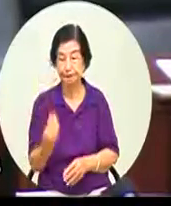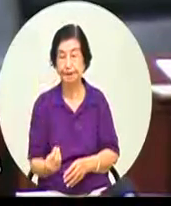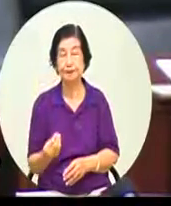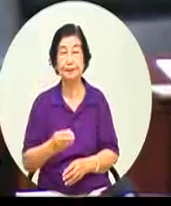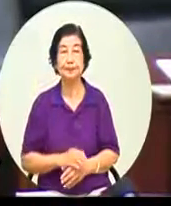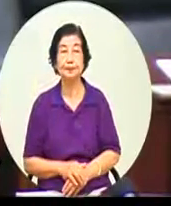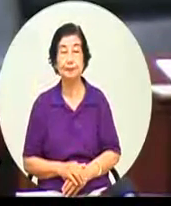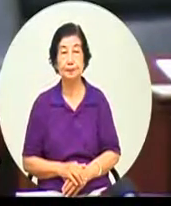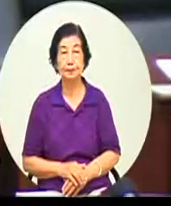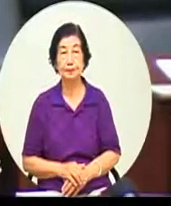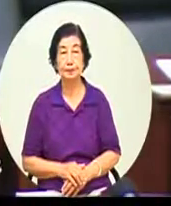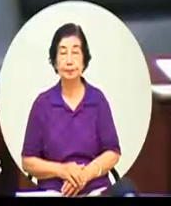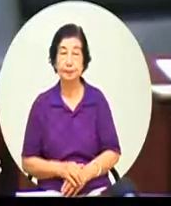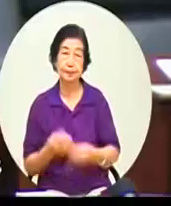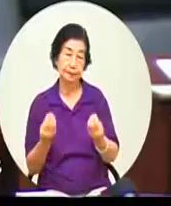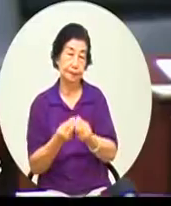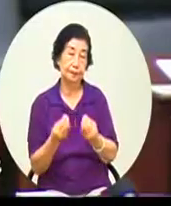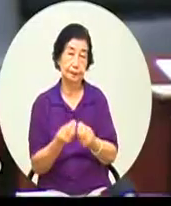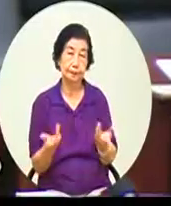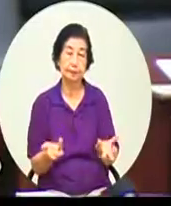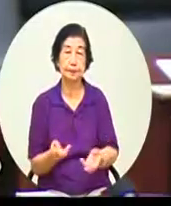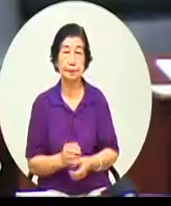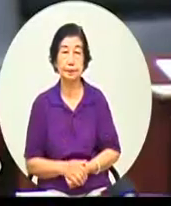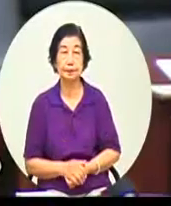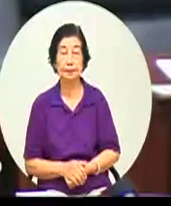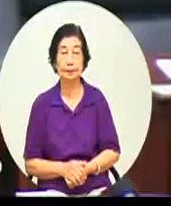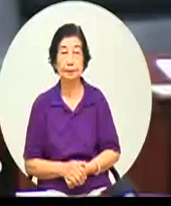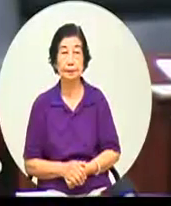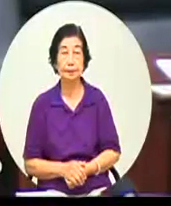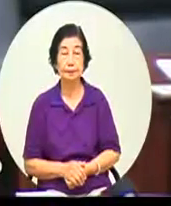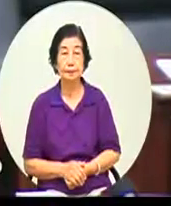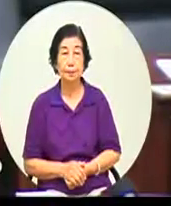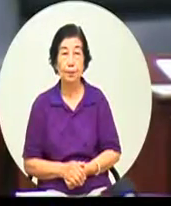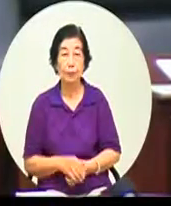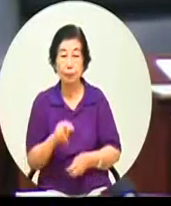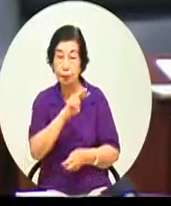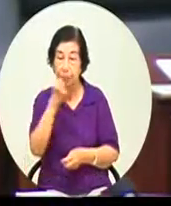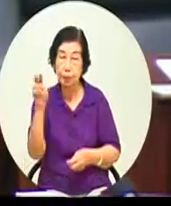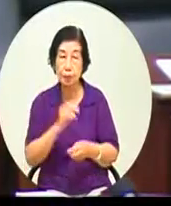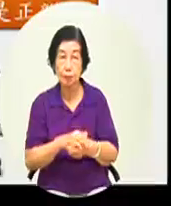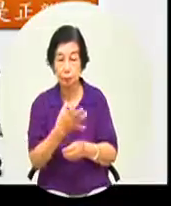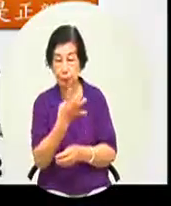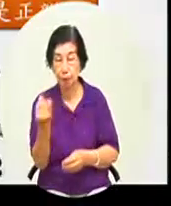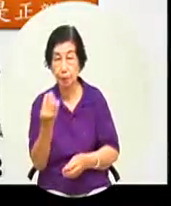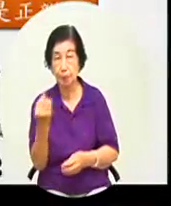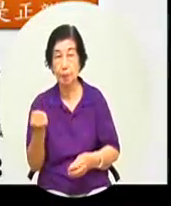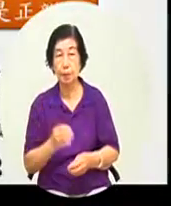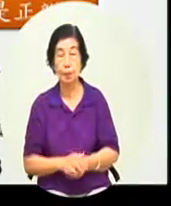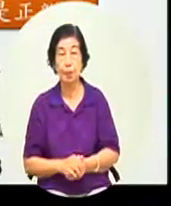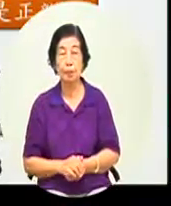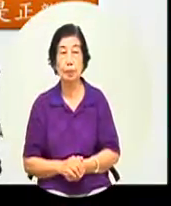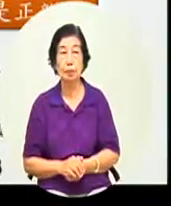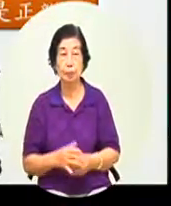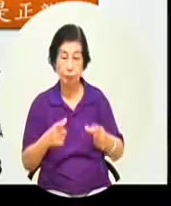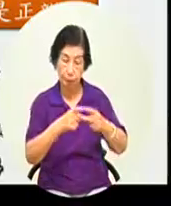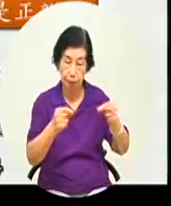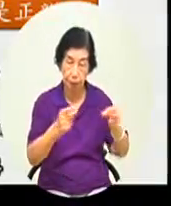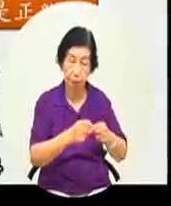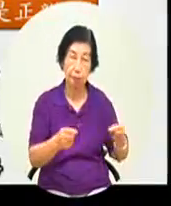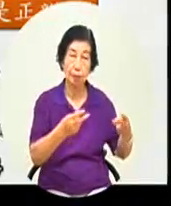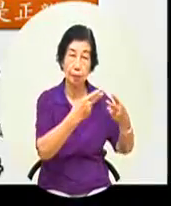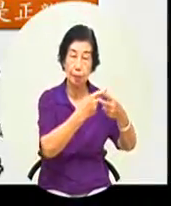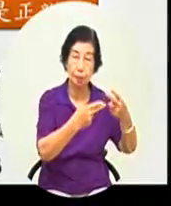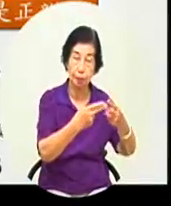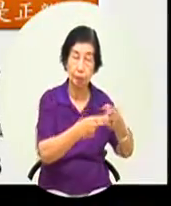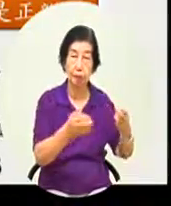这应该要怎么办？怎么来处理？以我们从数据上面来看呢，哈，日本客人哦，其